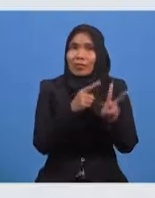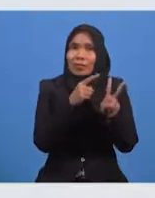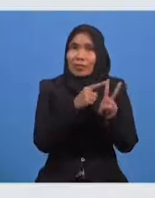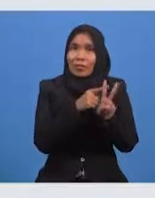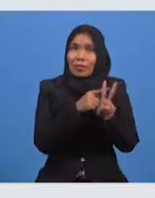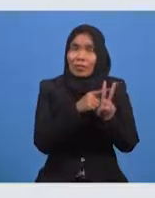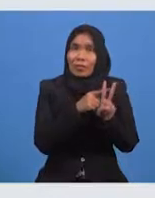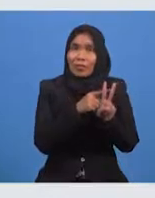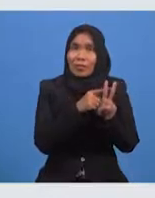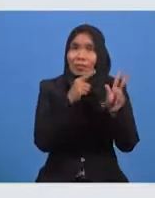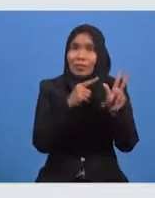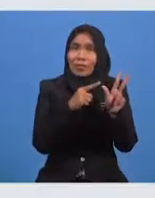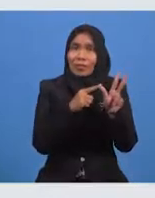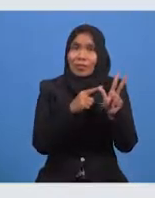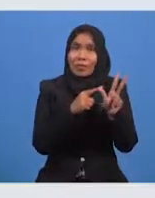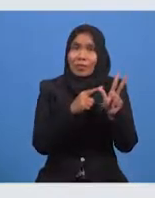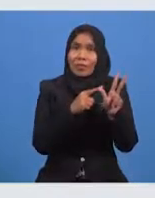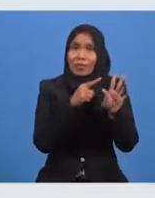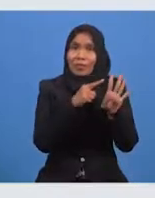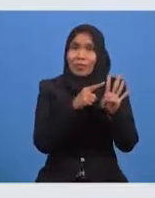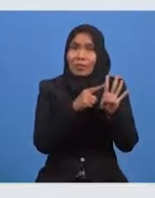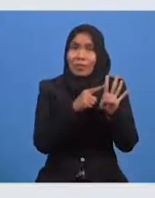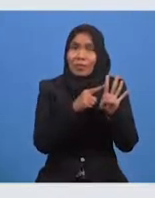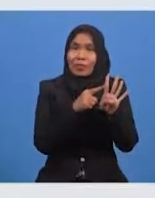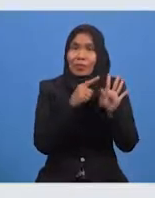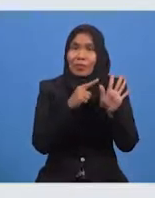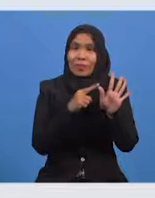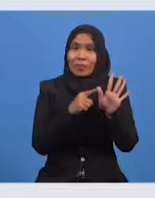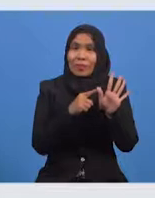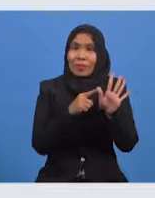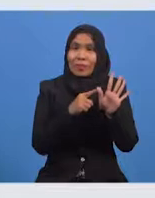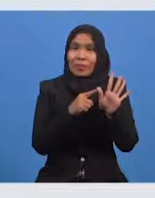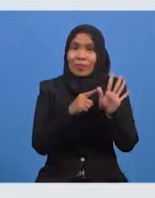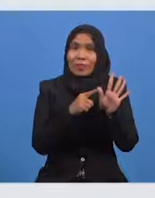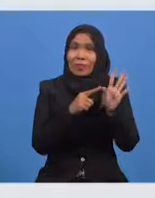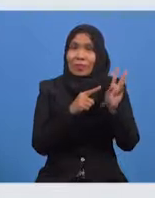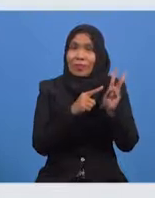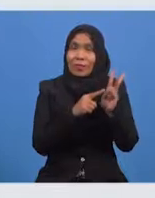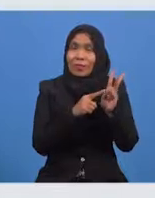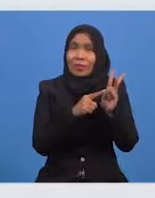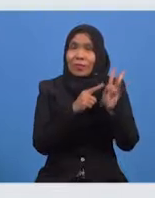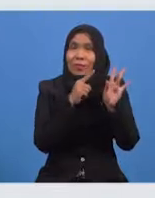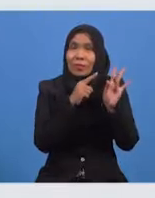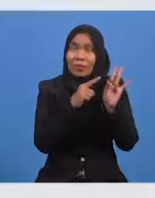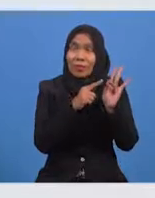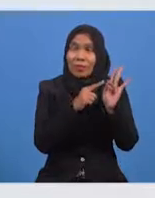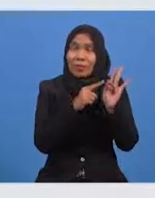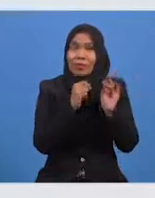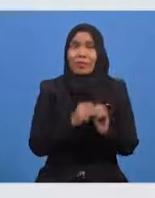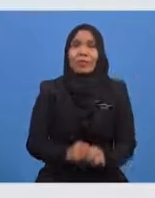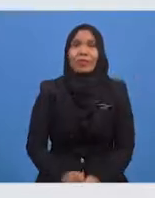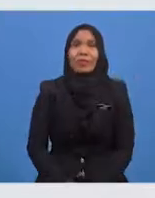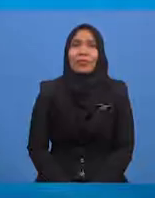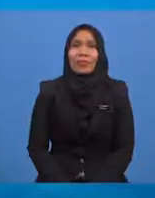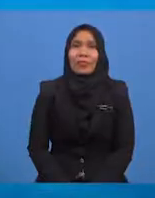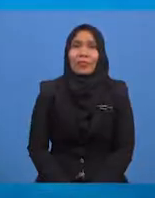manusia, pemasaran, pengeluaran, keuangan, teknologi maklumat dan penyelidikan dan pembangunan, iaitu